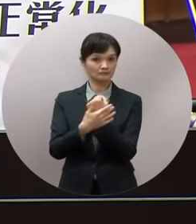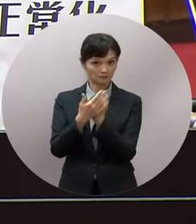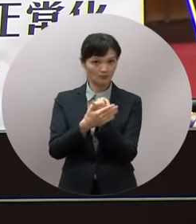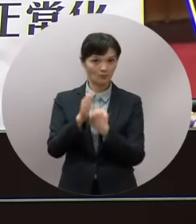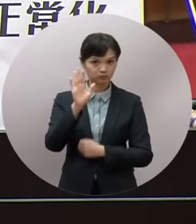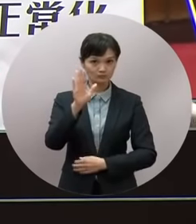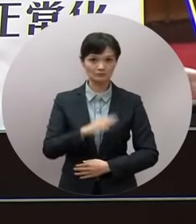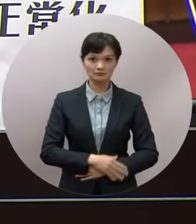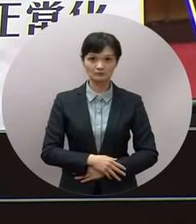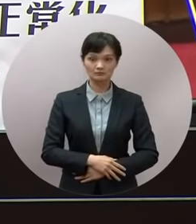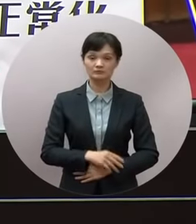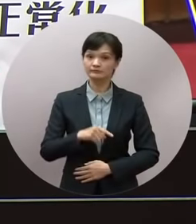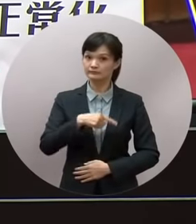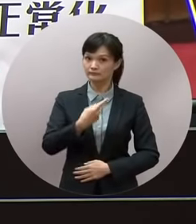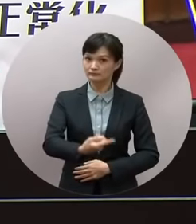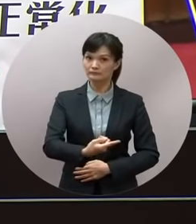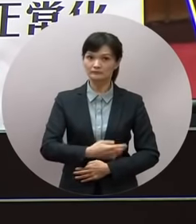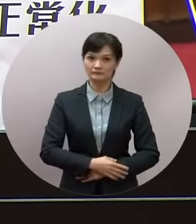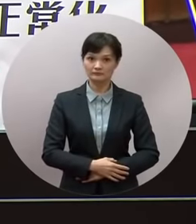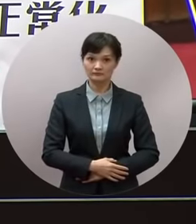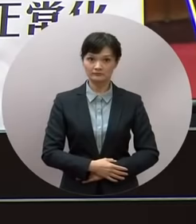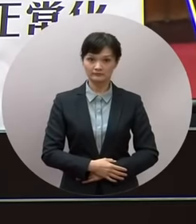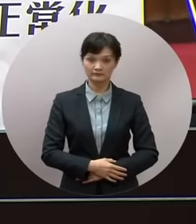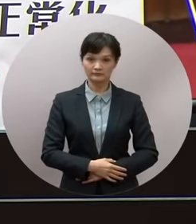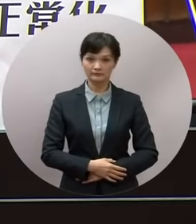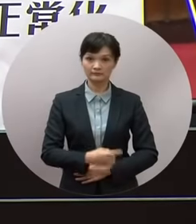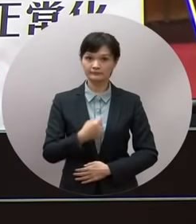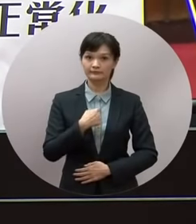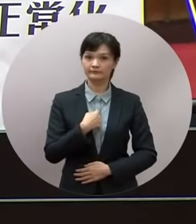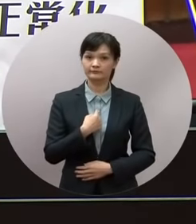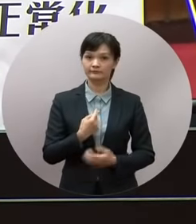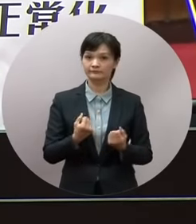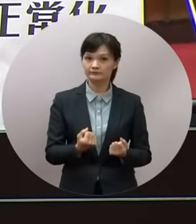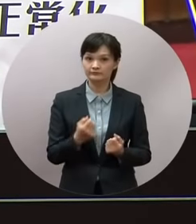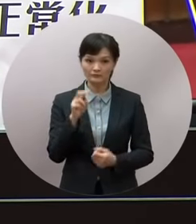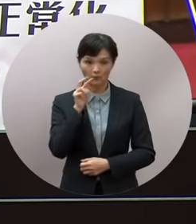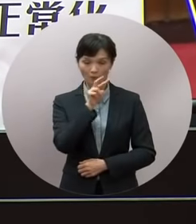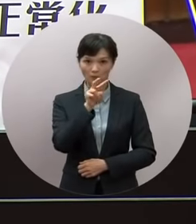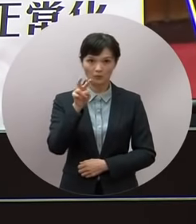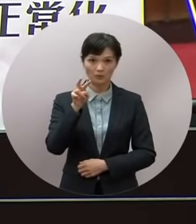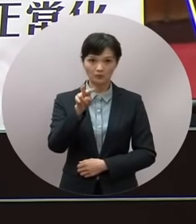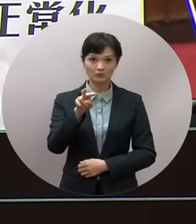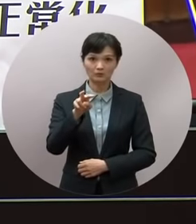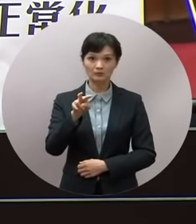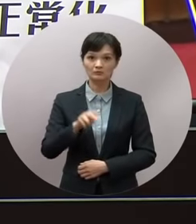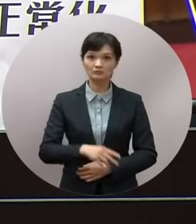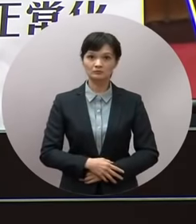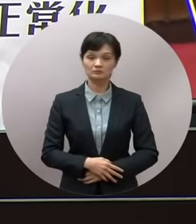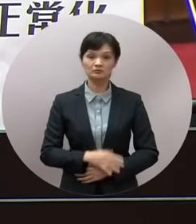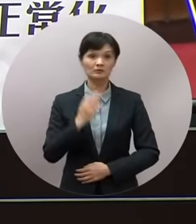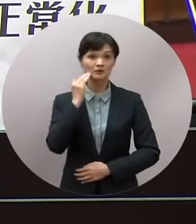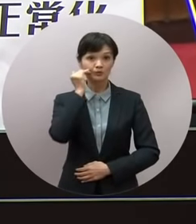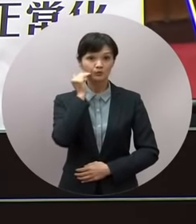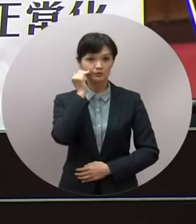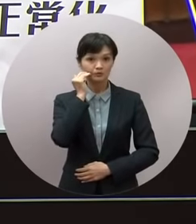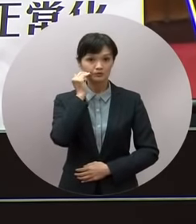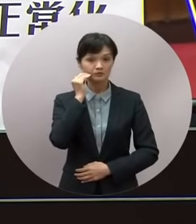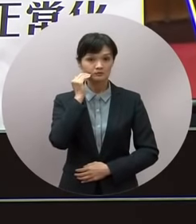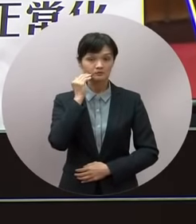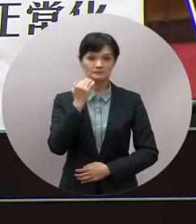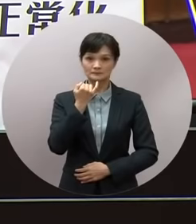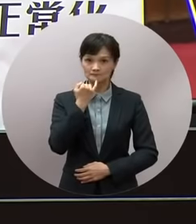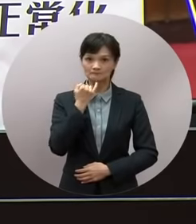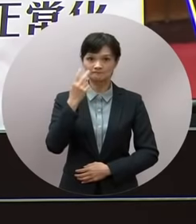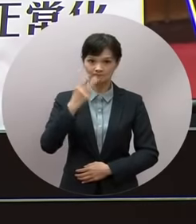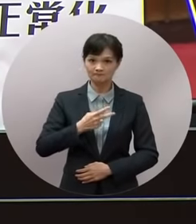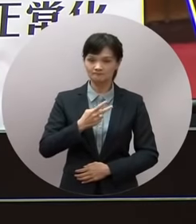呢，下一步呢，我在这里看到，我们如果能够顺利的